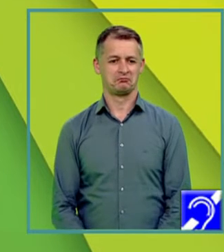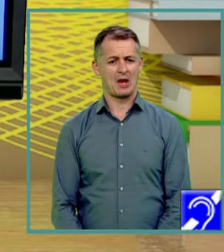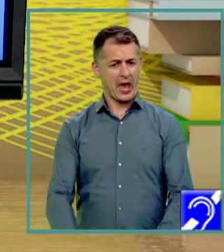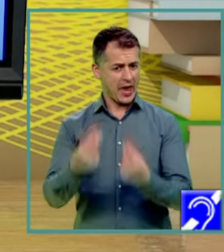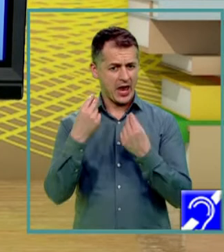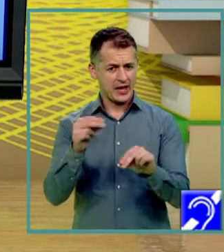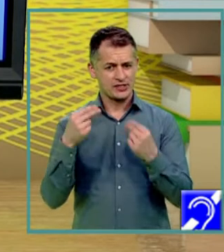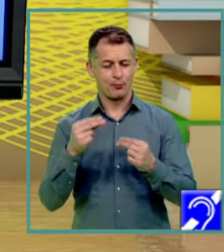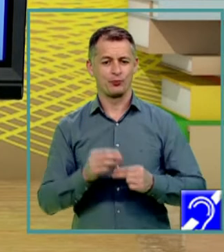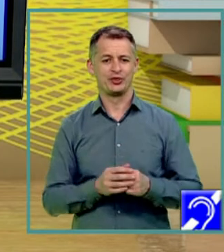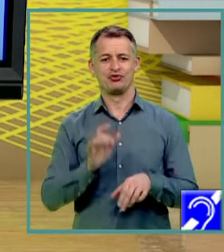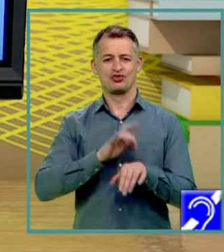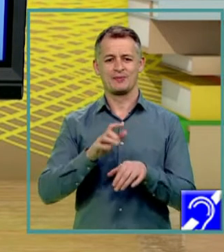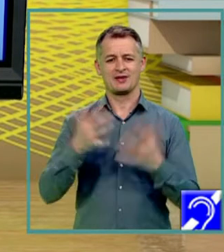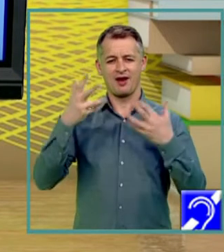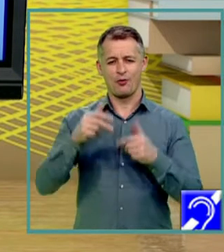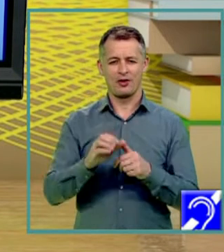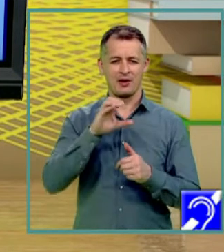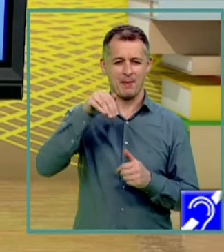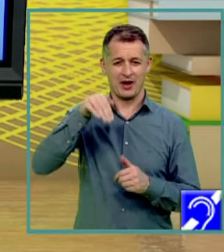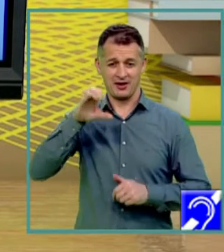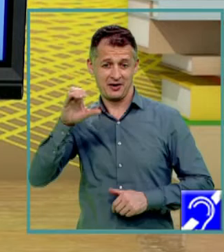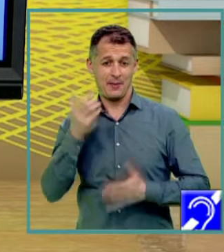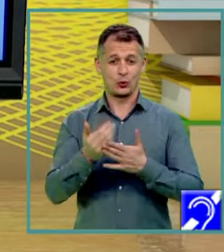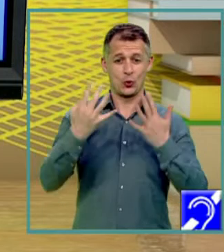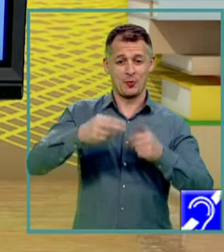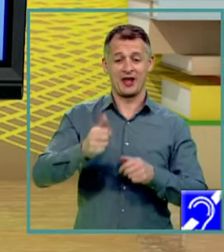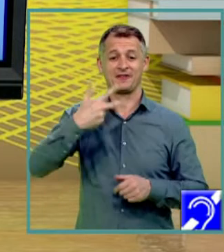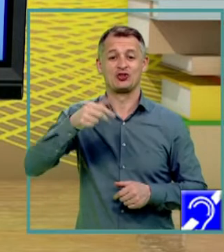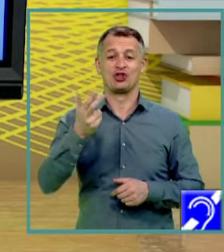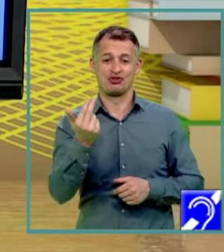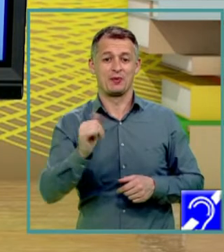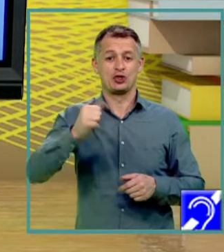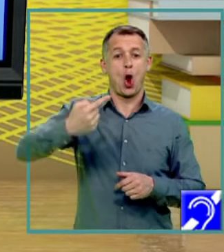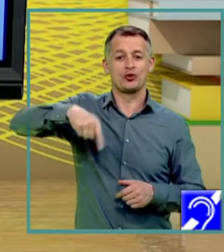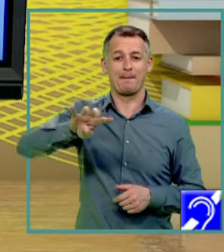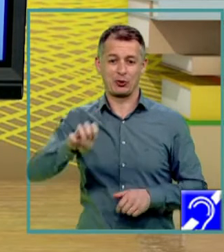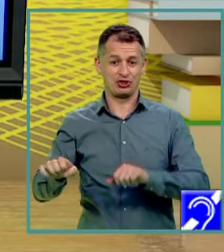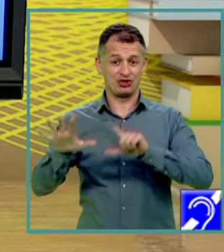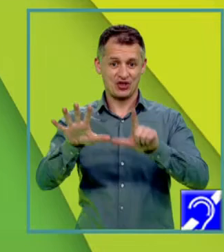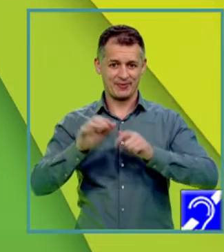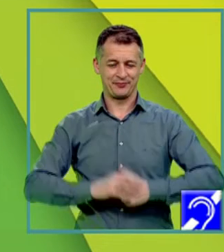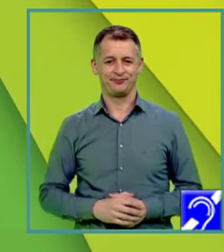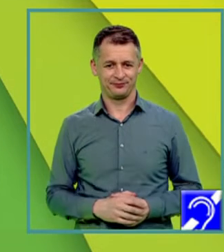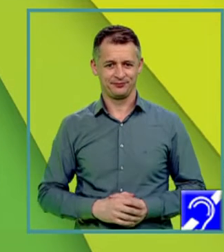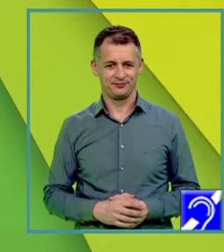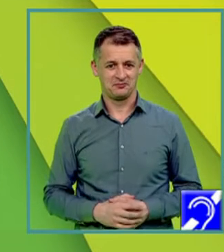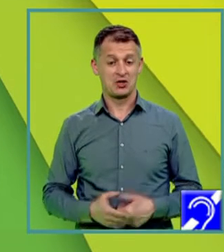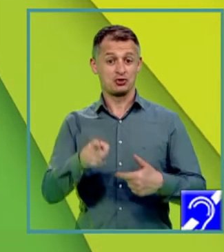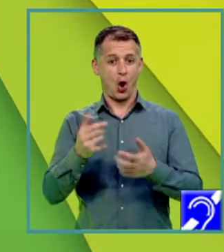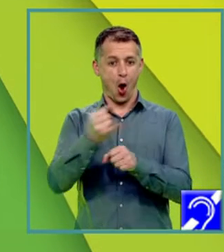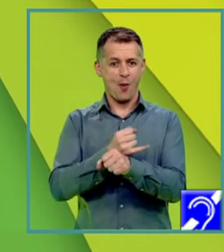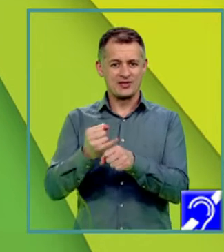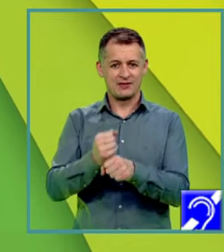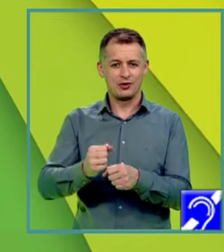exemplu Încercăm să calculăm cmmmc pentru numerele 315 și 147 și vom observa